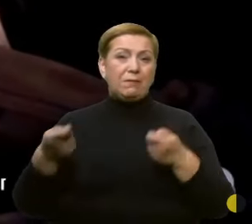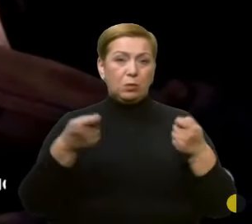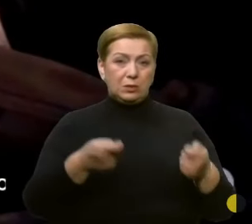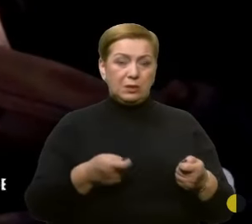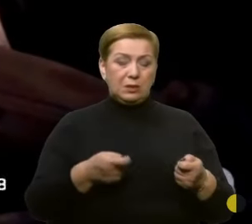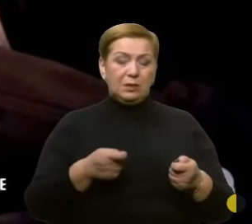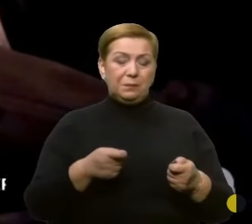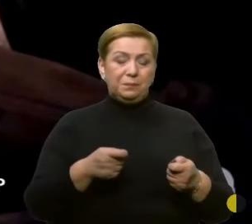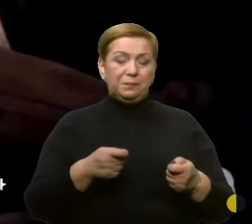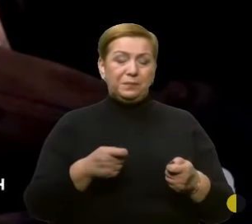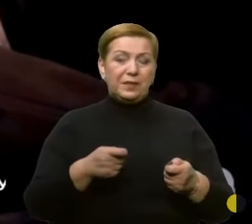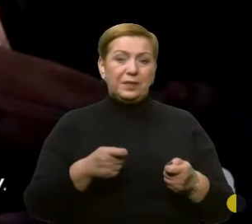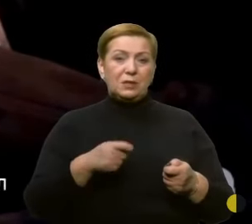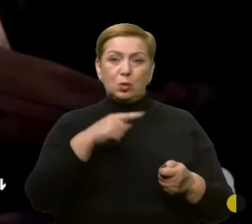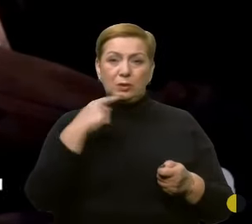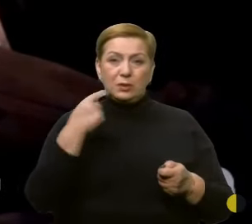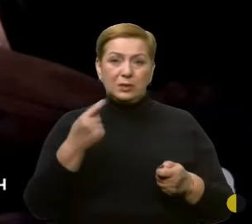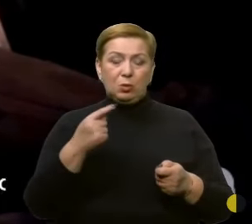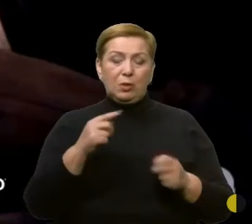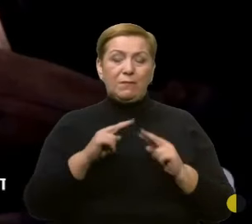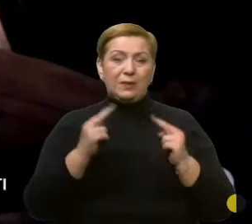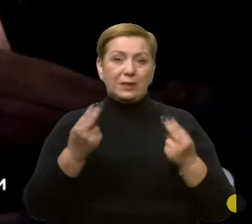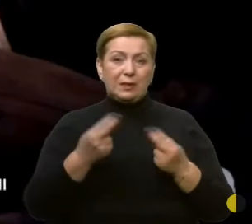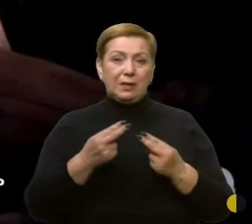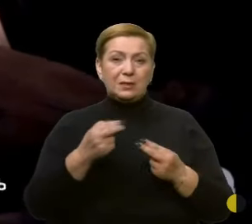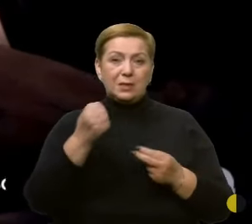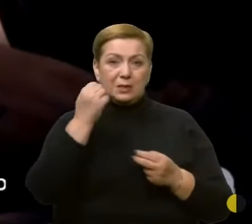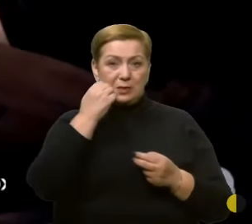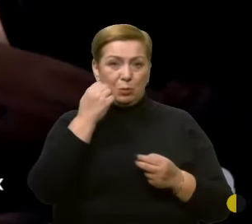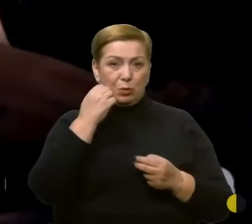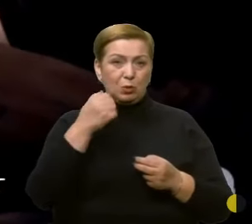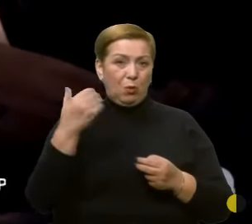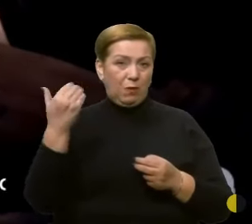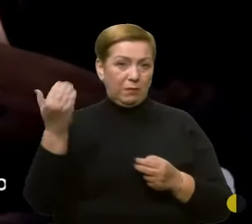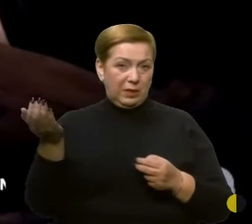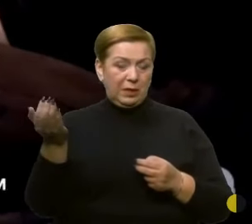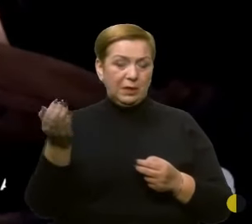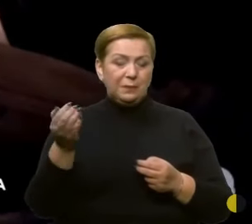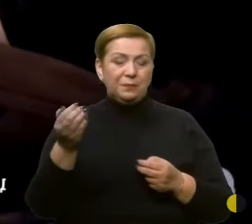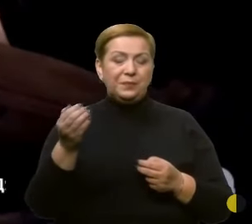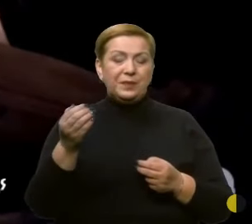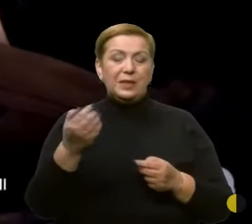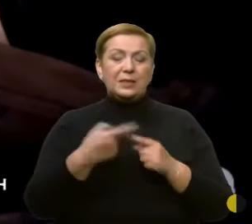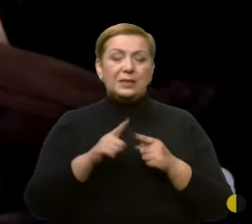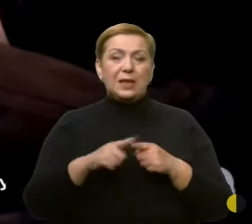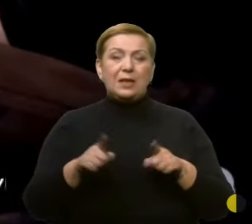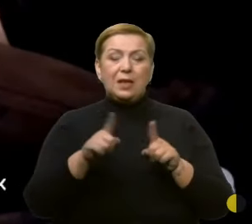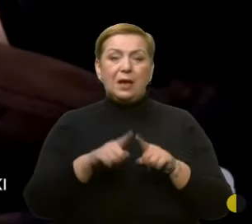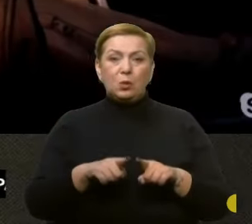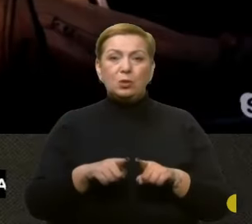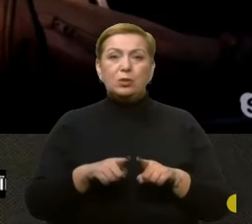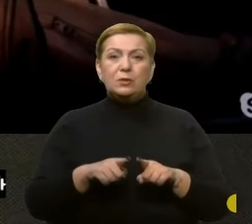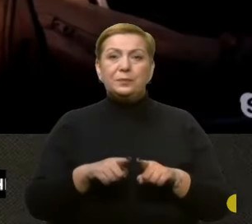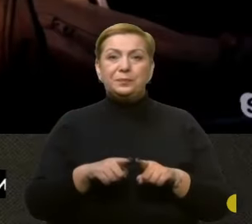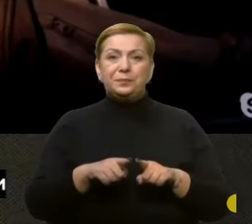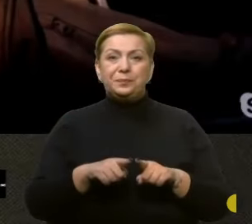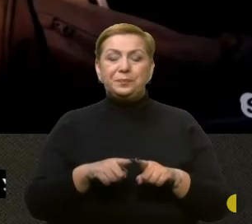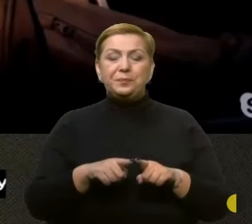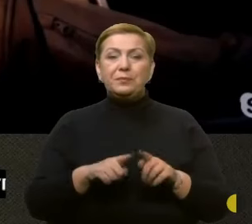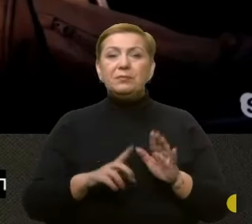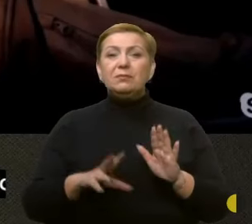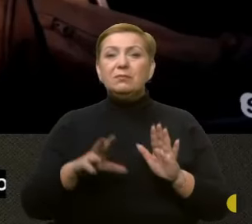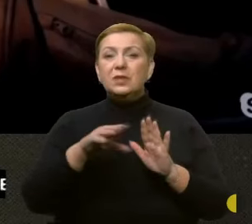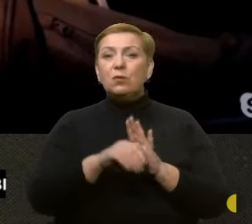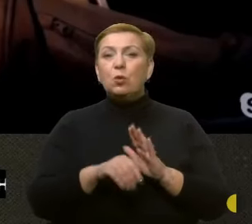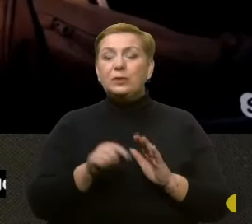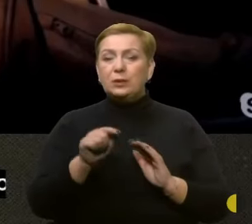з Російської Федерації, так, з Москви. Це також і туди